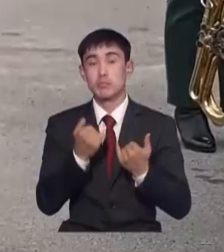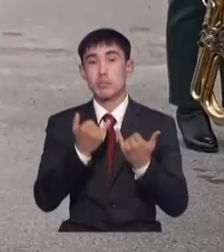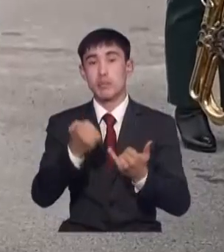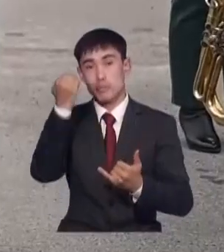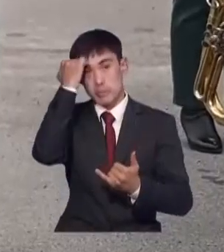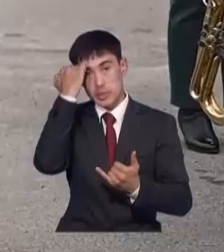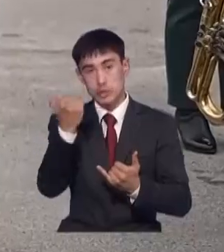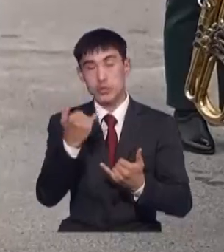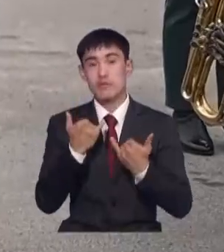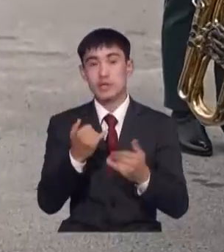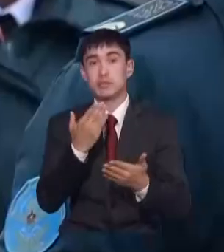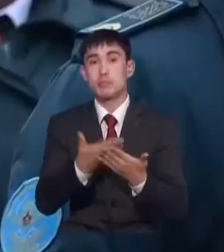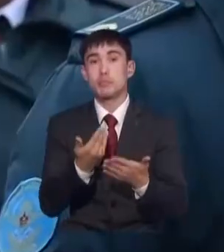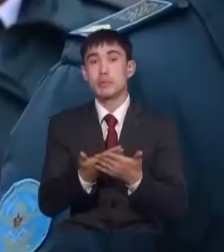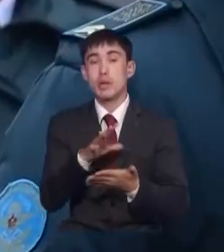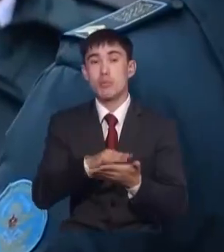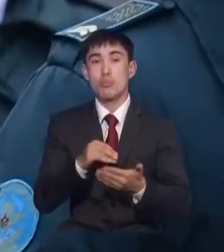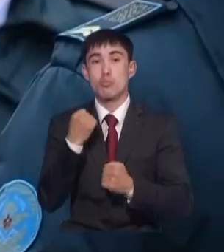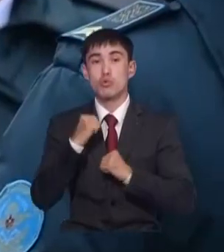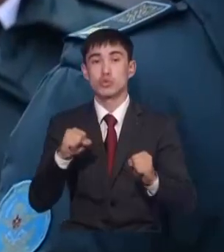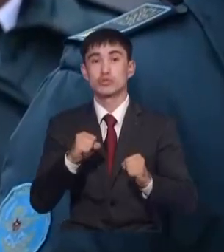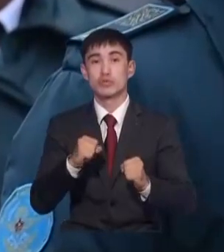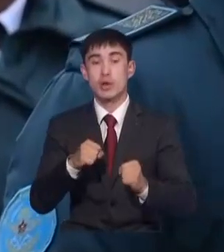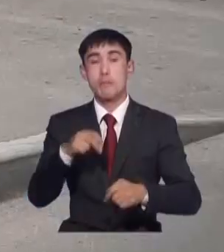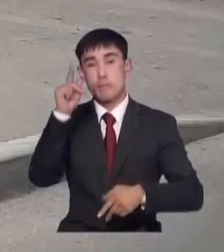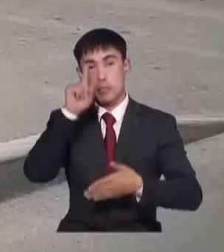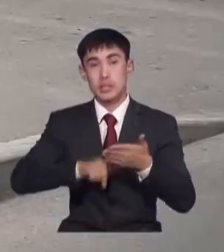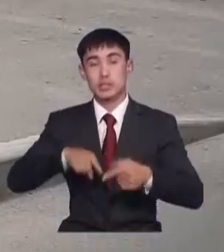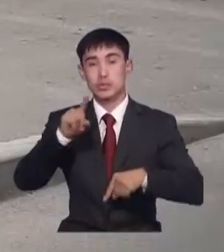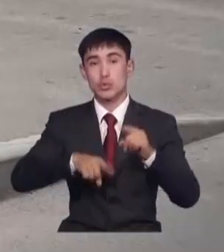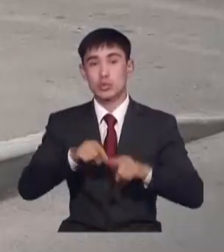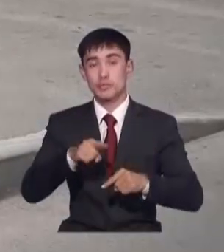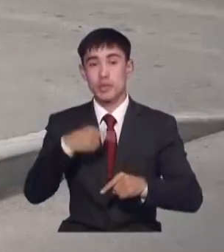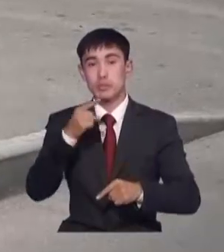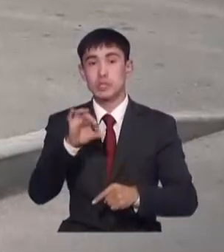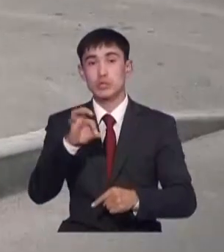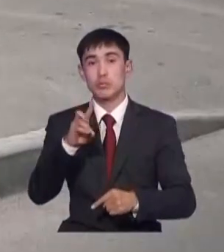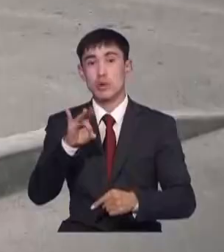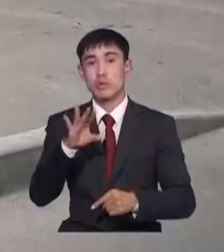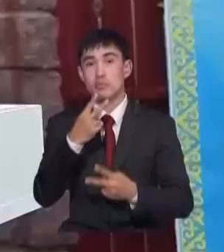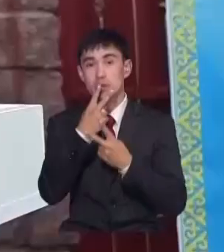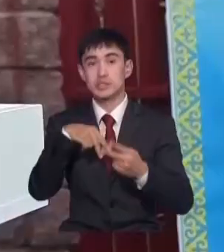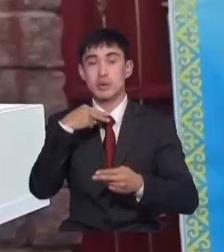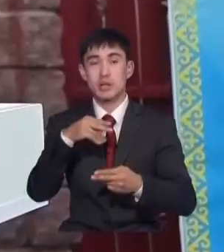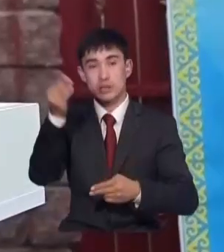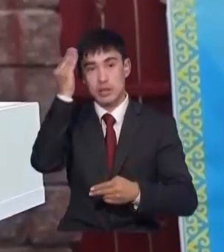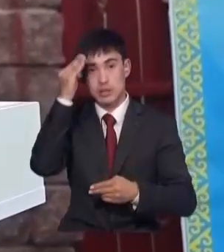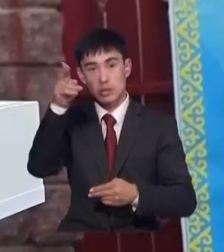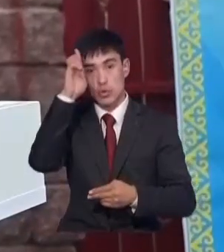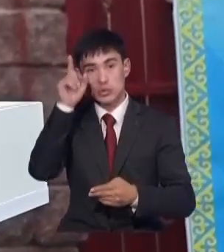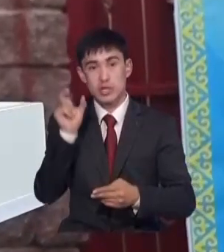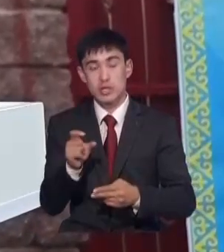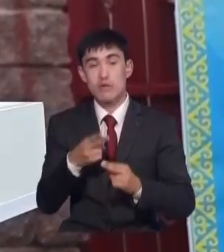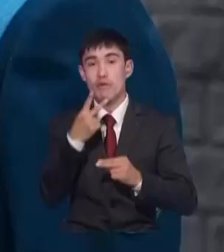памяти человеку, являющемуся примером мужества и безответной преданности Родине. Отметим, что Сагадат Нурмагомбетов проявил себя как талантливый